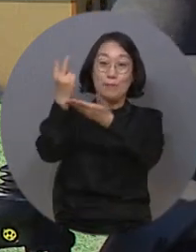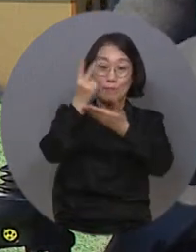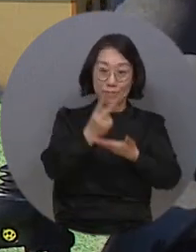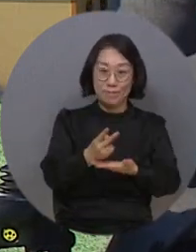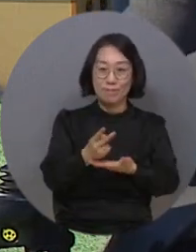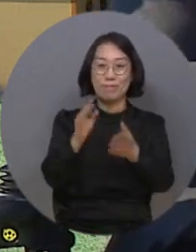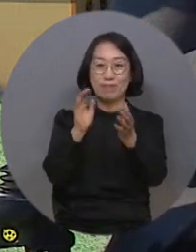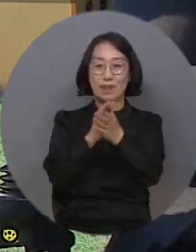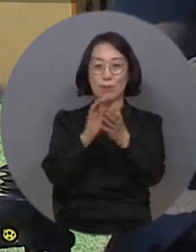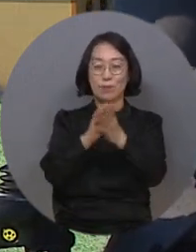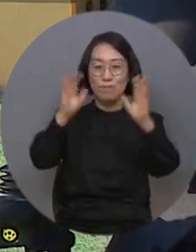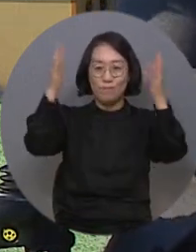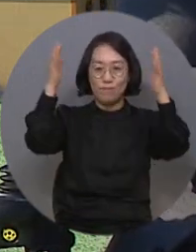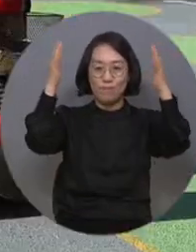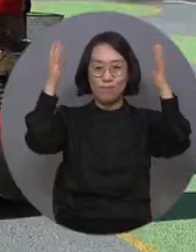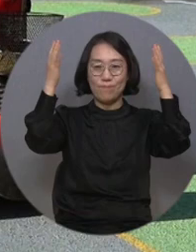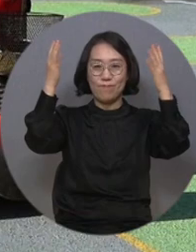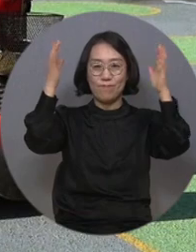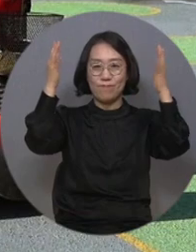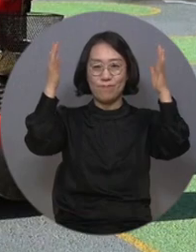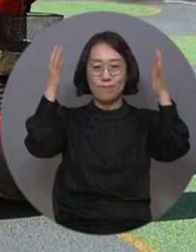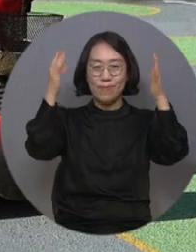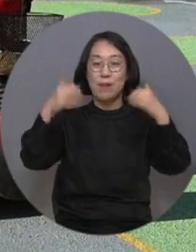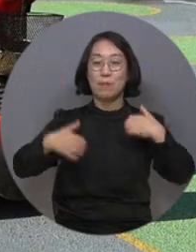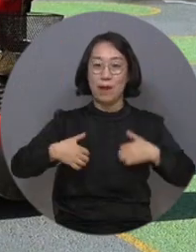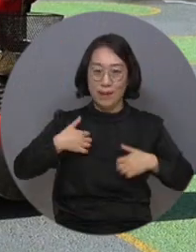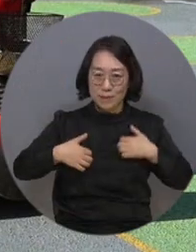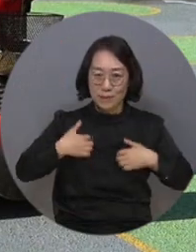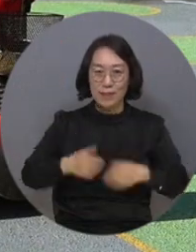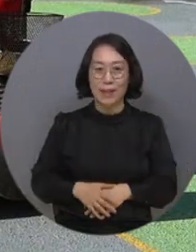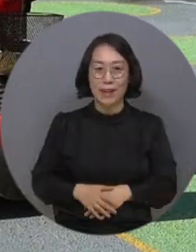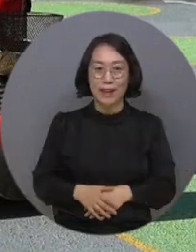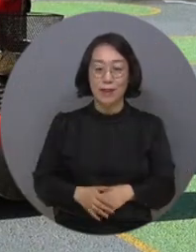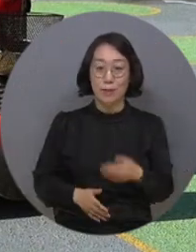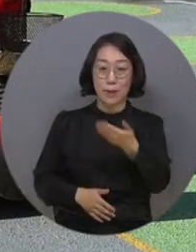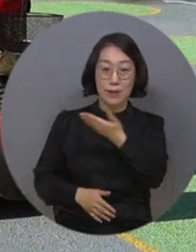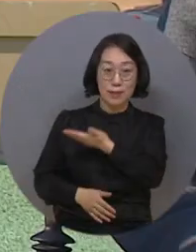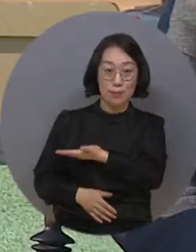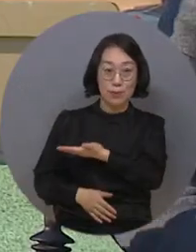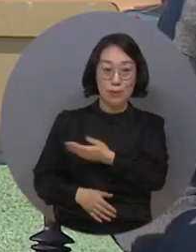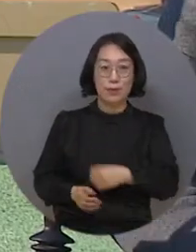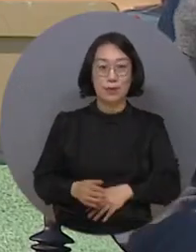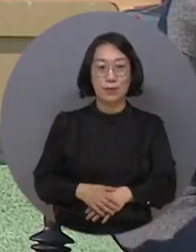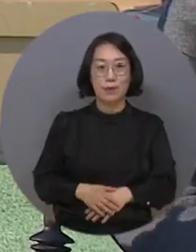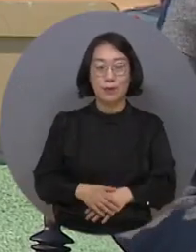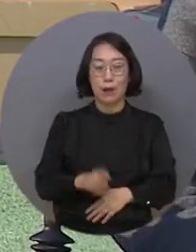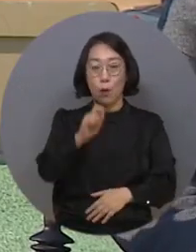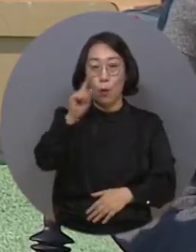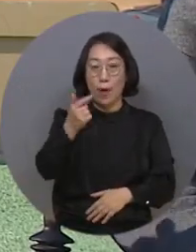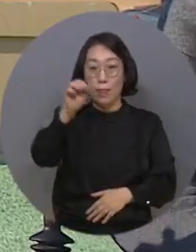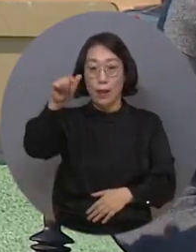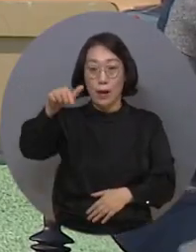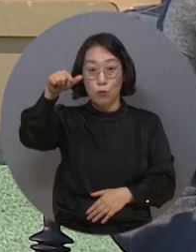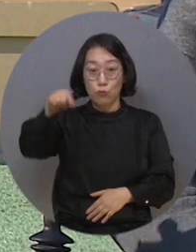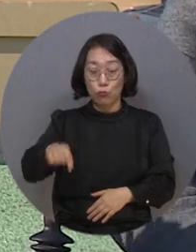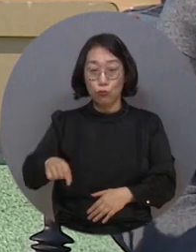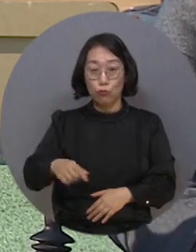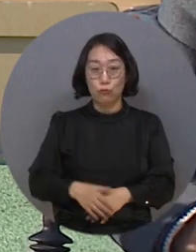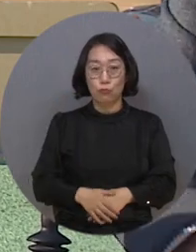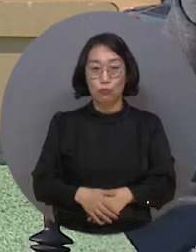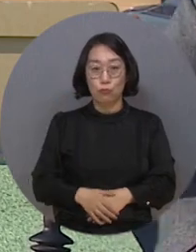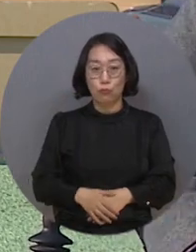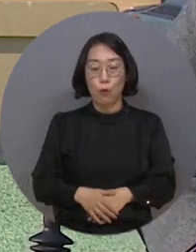자, 박수를 모시겠습니다. 반갑습니다. 자, 옆에 계신 분은요. 네. 간악구 장애인복지과의 네.